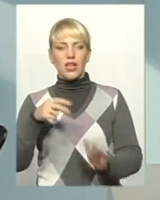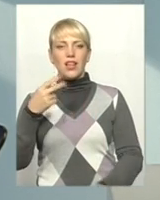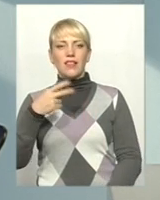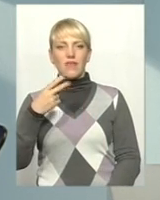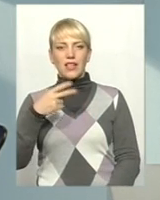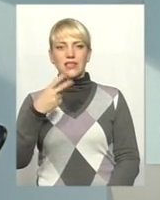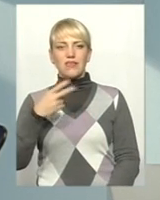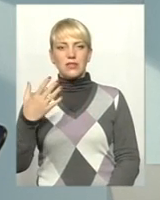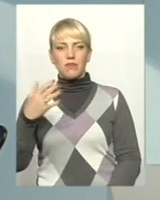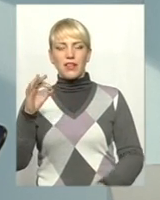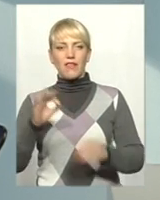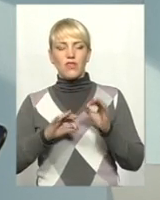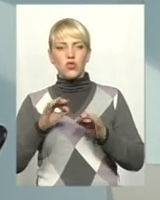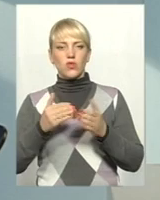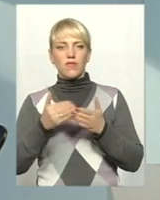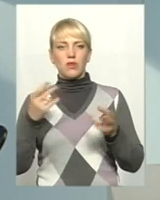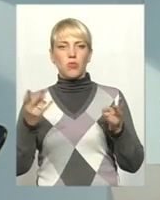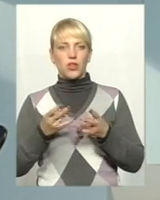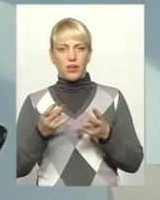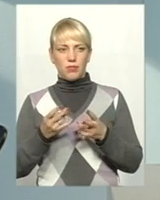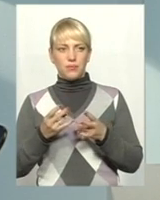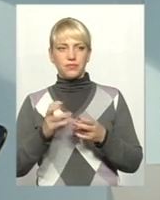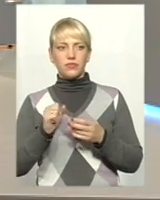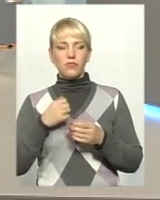20-25% від потреби. Тому, але